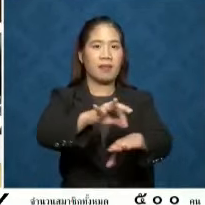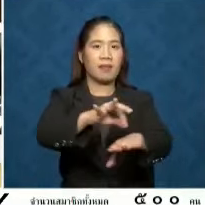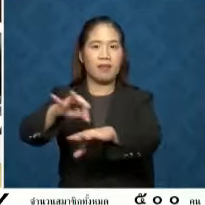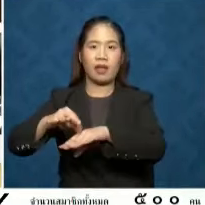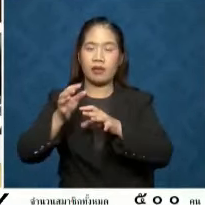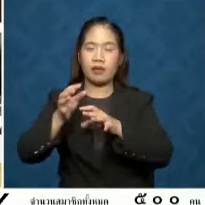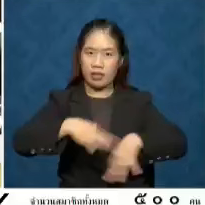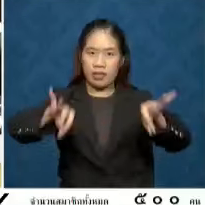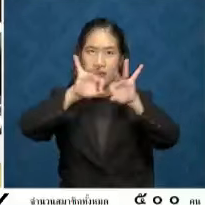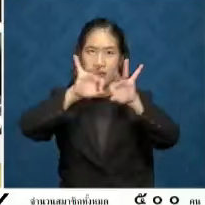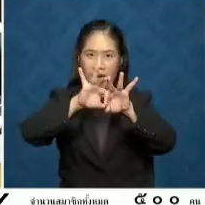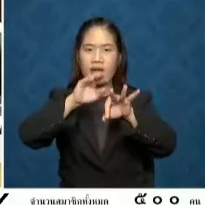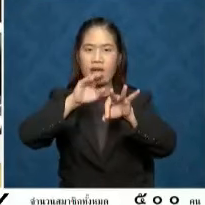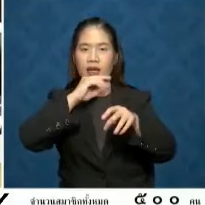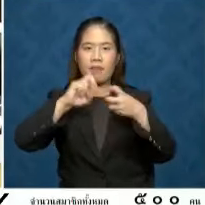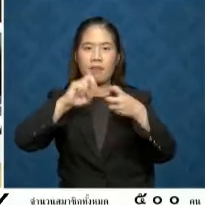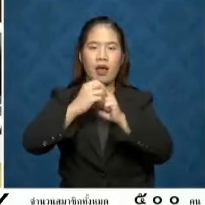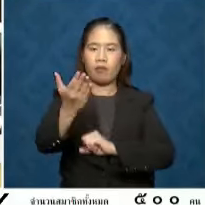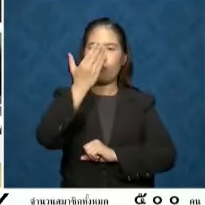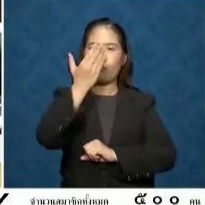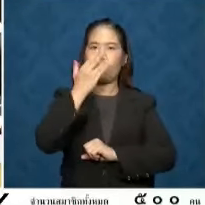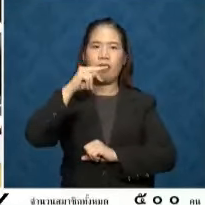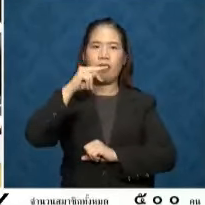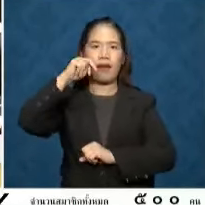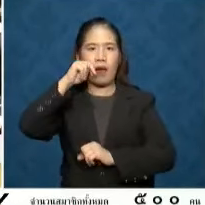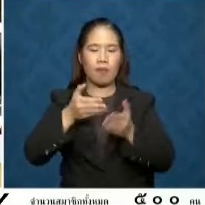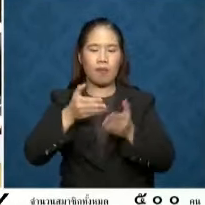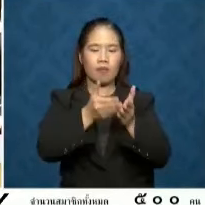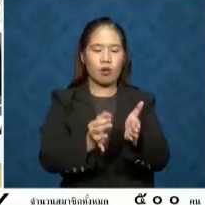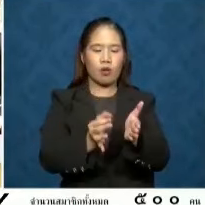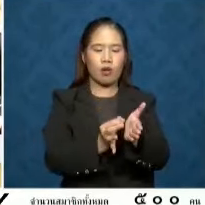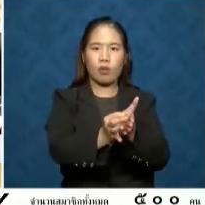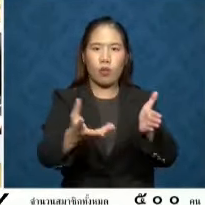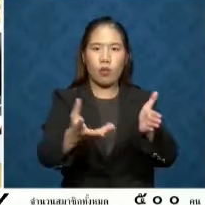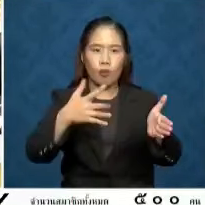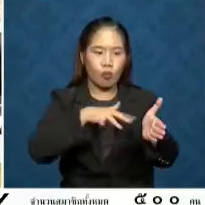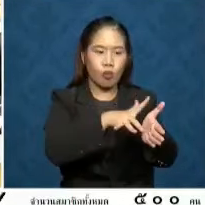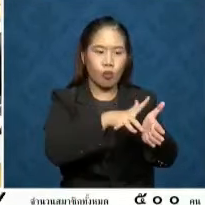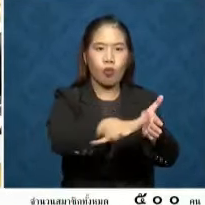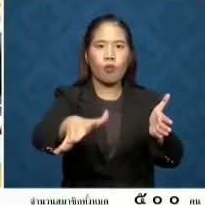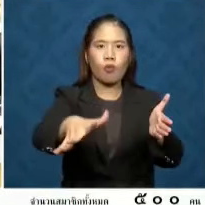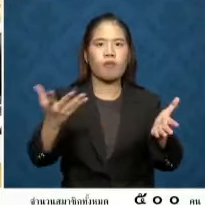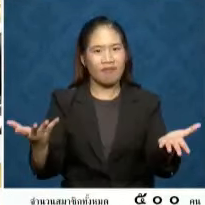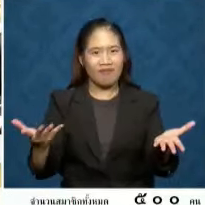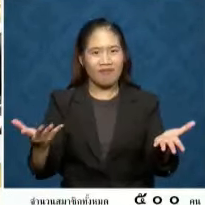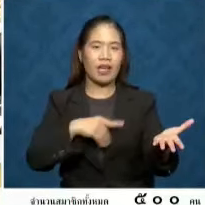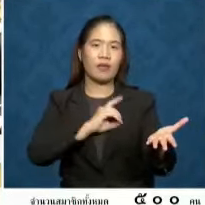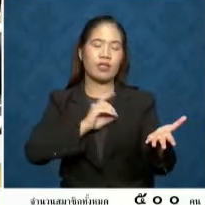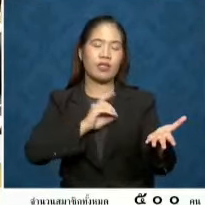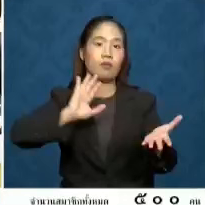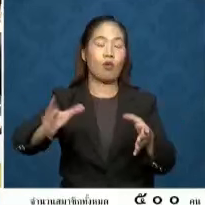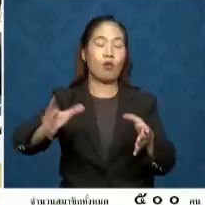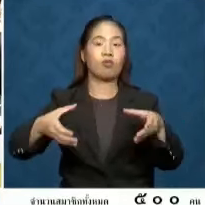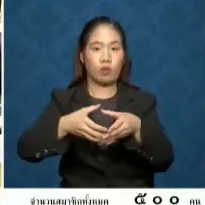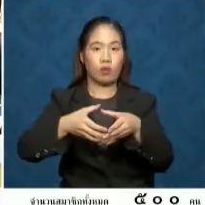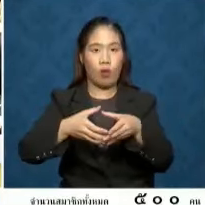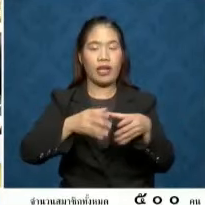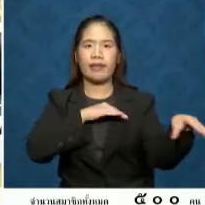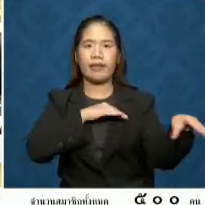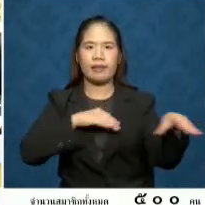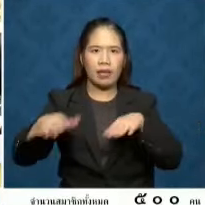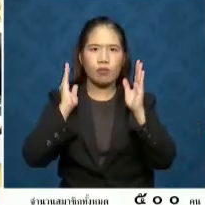คัญต่อการแก้ไขสถานการณ์น้ำเข้าเรือเพื่อที่จะได้ยื้อให้เรืออยู่ได้นานที่สุดทั้งสิ้นนี่คือความรับผิดชอบของกองเรือยุทธการในการเตรียมกำลังพ